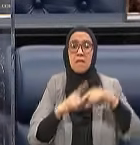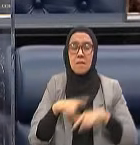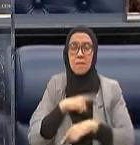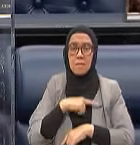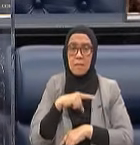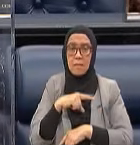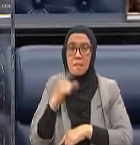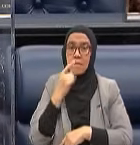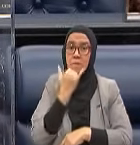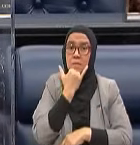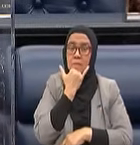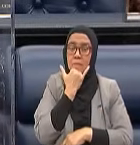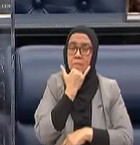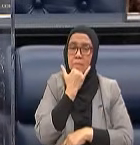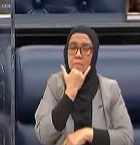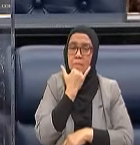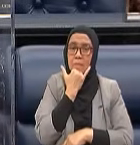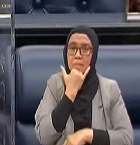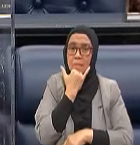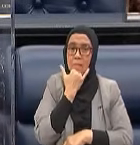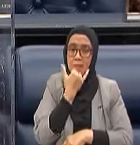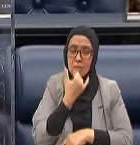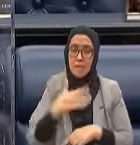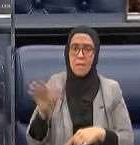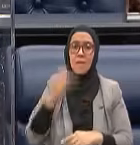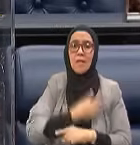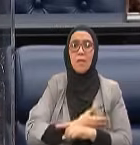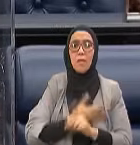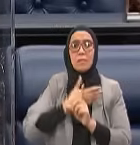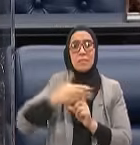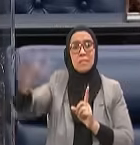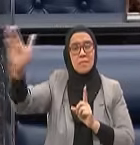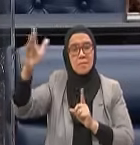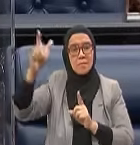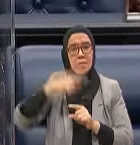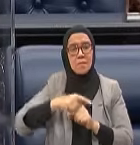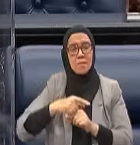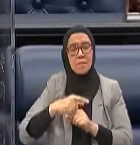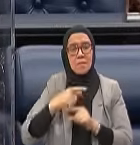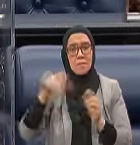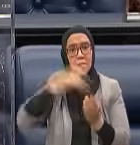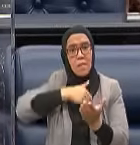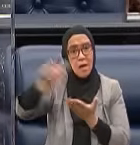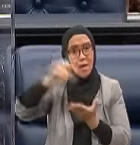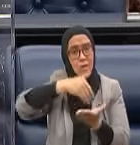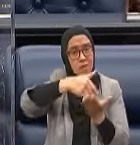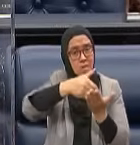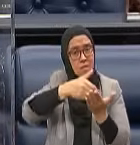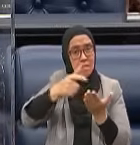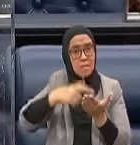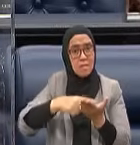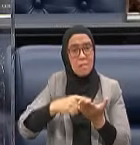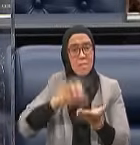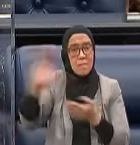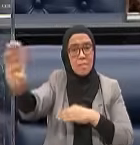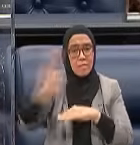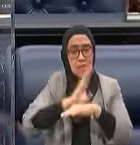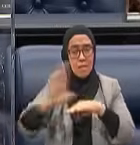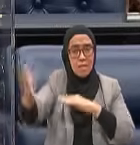pelaburan pelabuhannya sepatunya datang ke Indonesia Saya sebut di sini ini bukan dari pembangkang